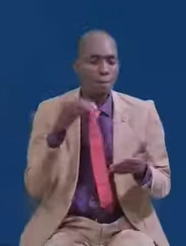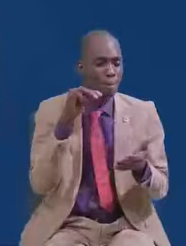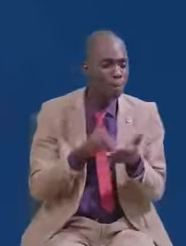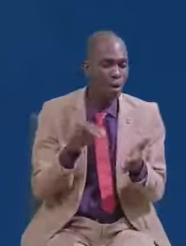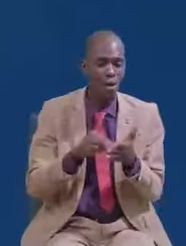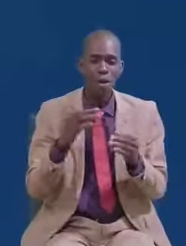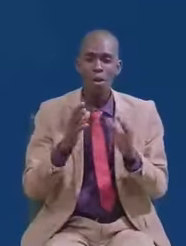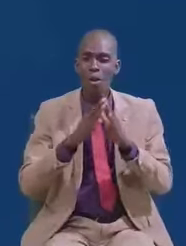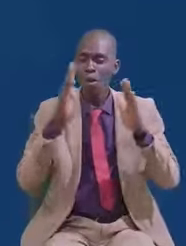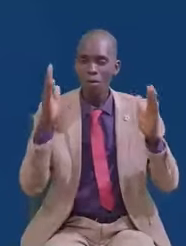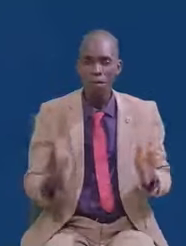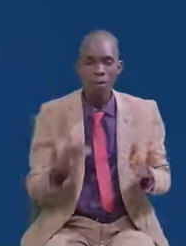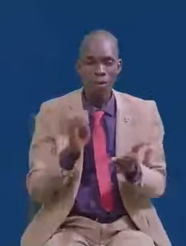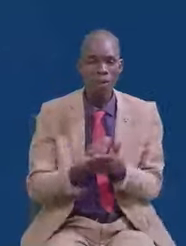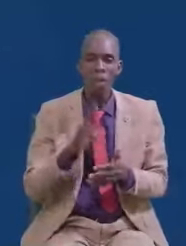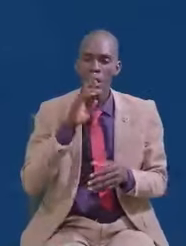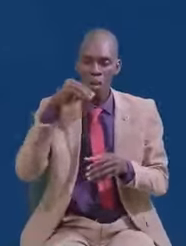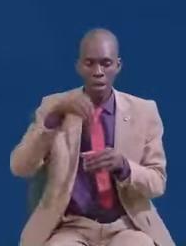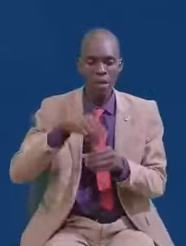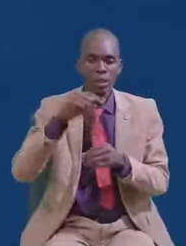Des millions de maisons qu'on a dans le monde,